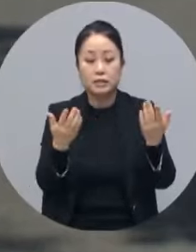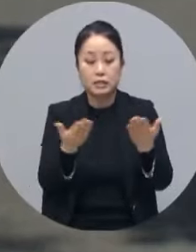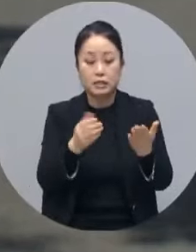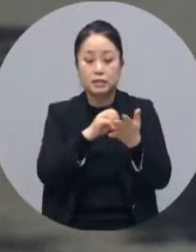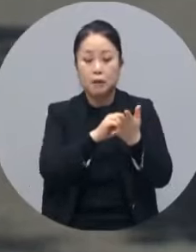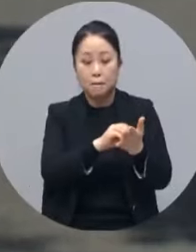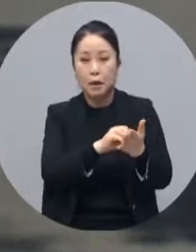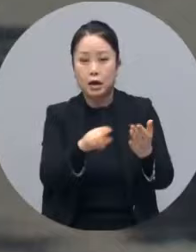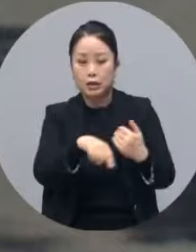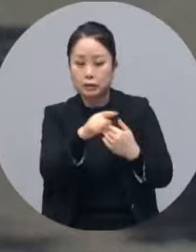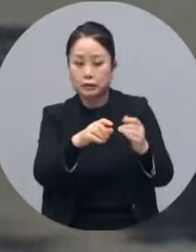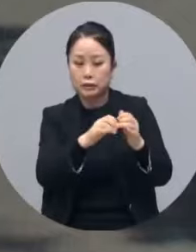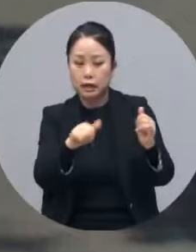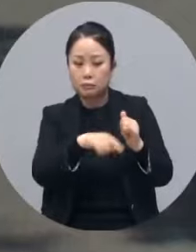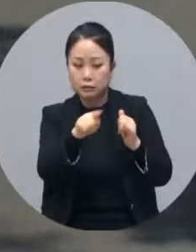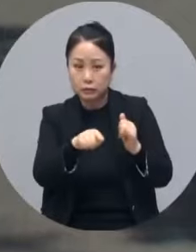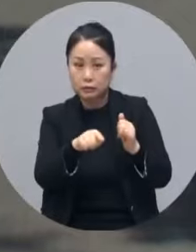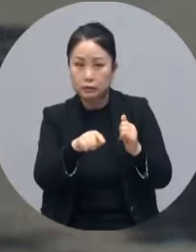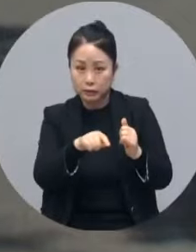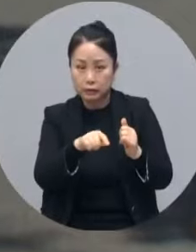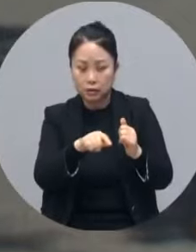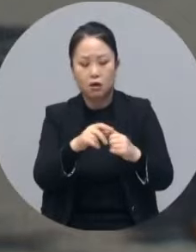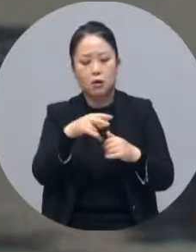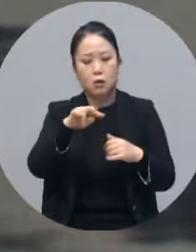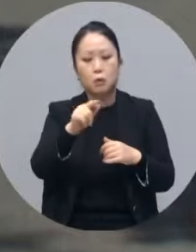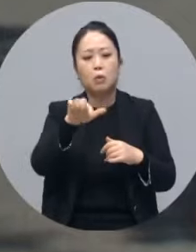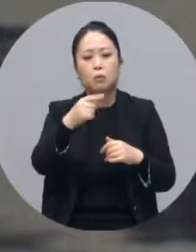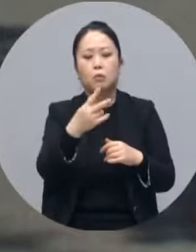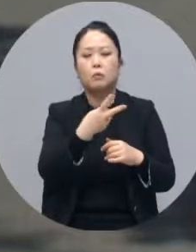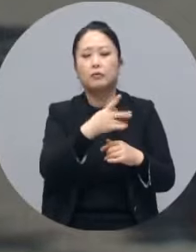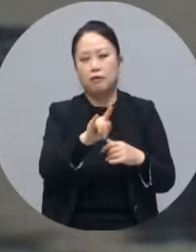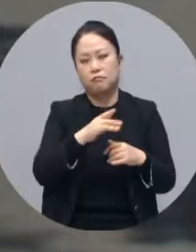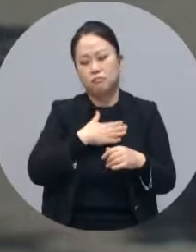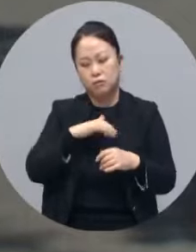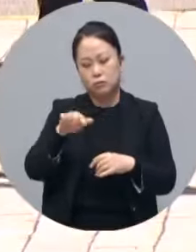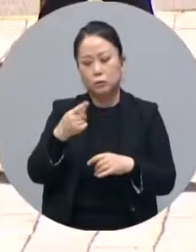취업하는 사람은 보면 다 공대. 네. 전 공대가